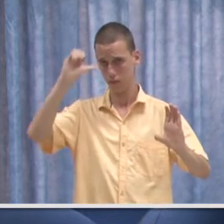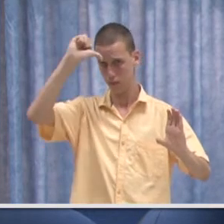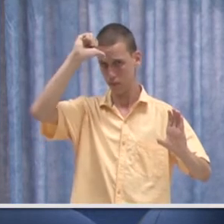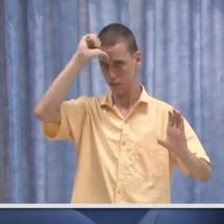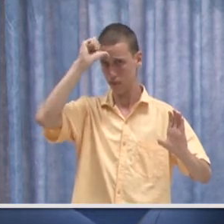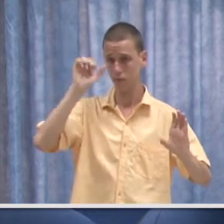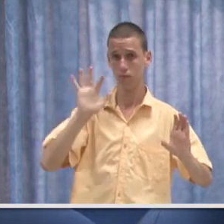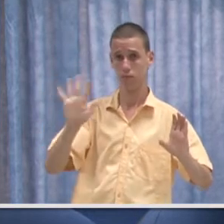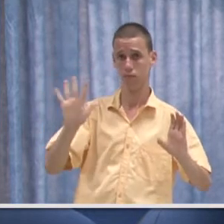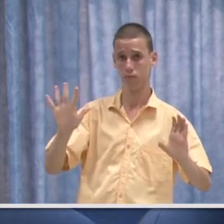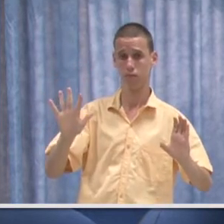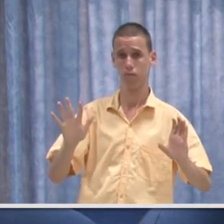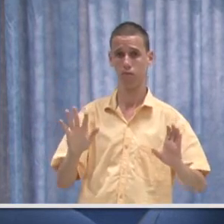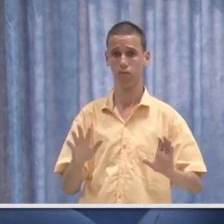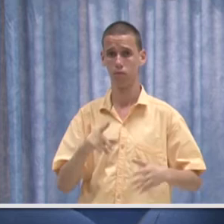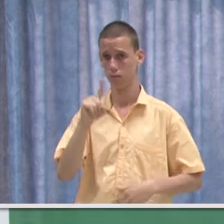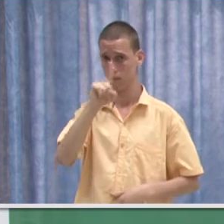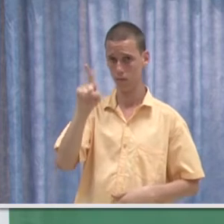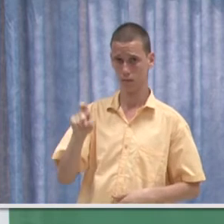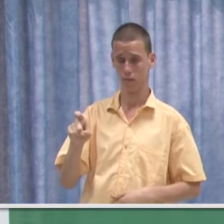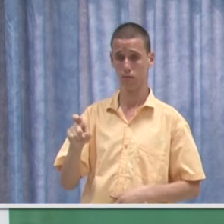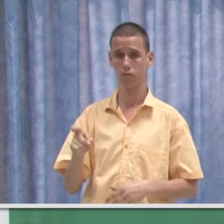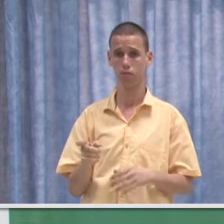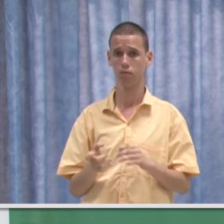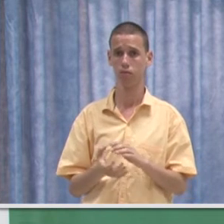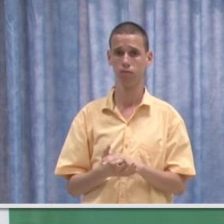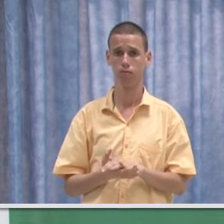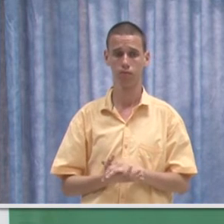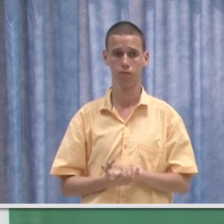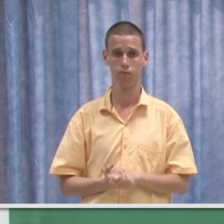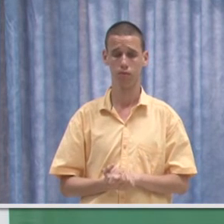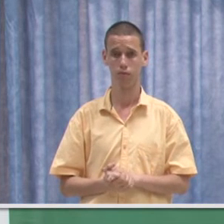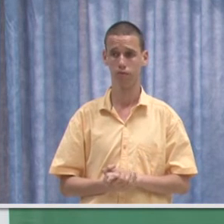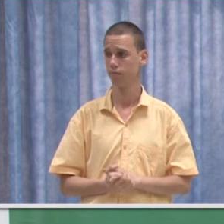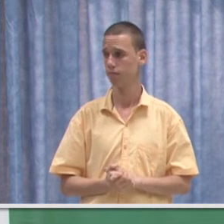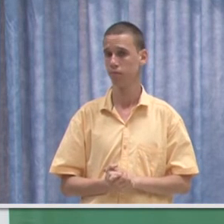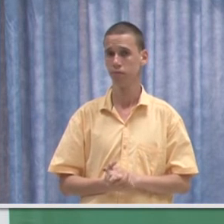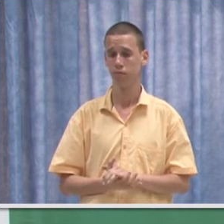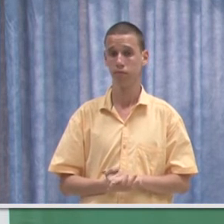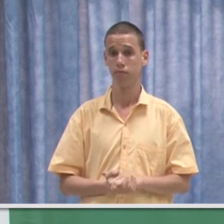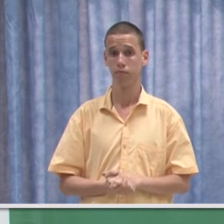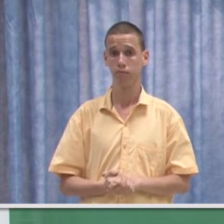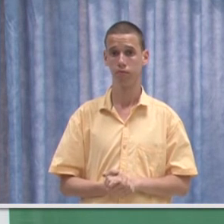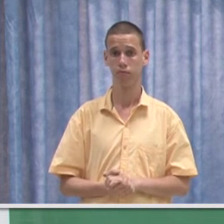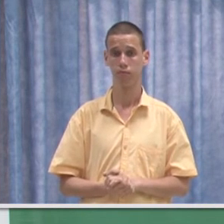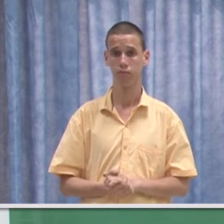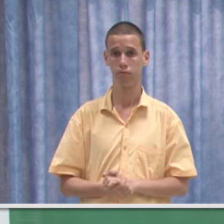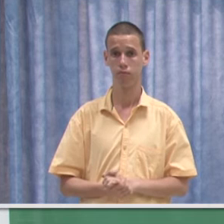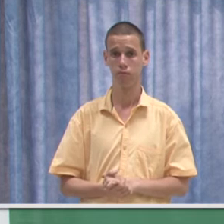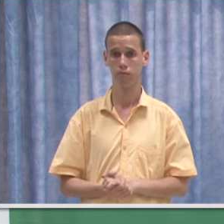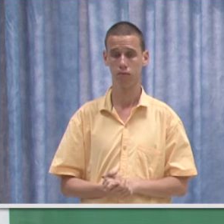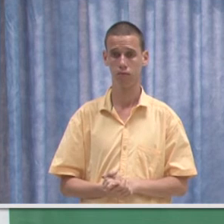bien. Si vous appelez bien les temps, pour vous faire l'annonce, j'ai dit, Azov,